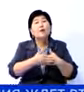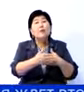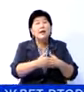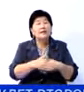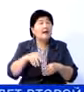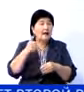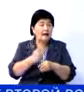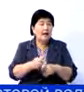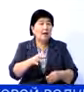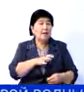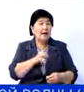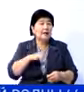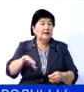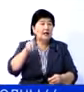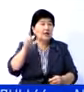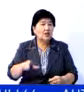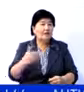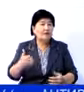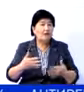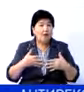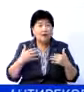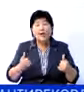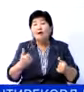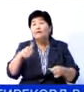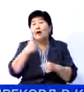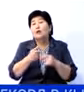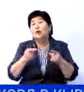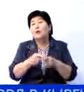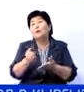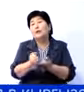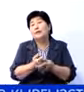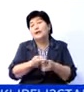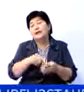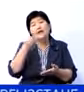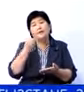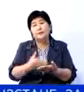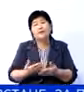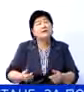главное богатство страны это человек и его здоровье во главе угла сохранение этого бесценного достояния